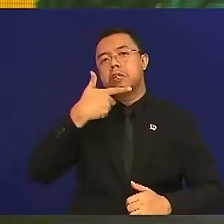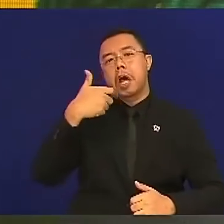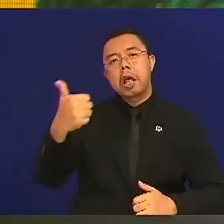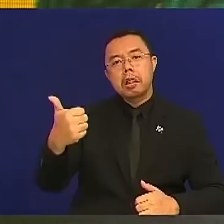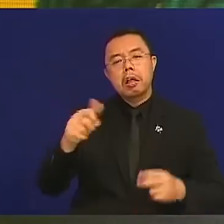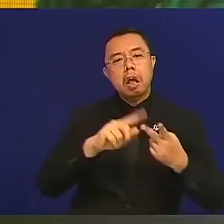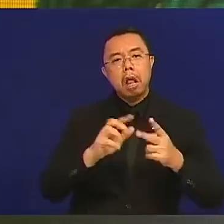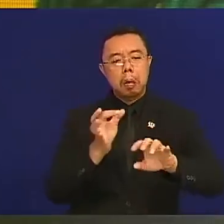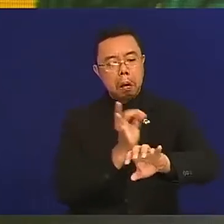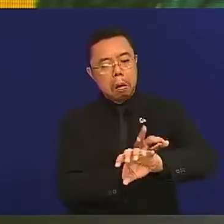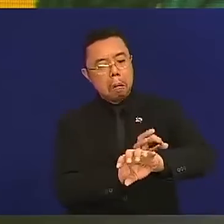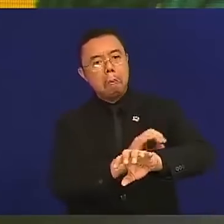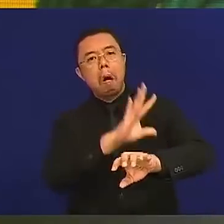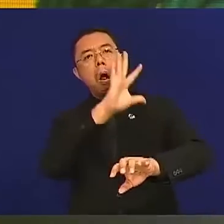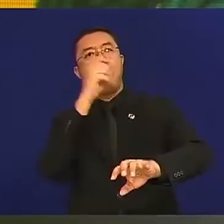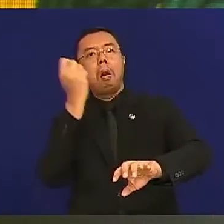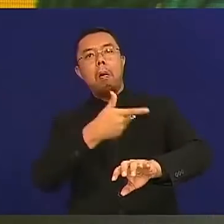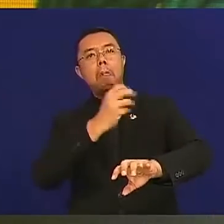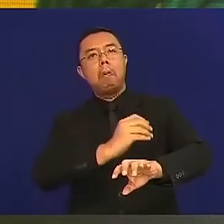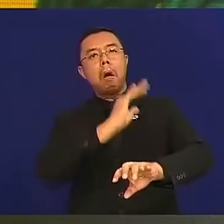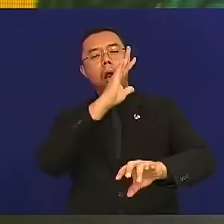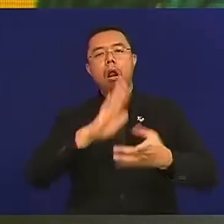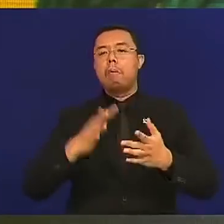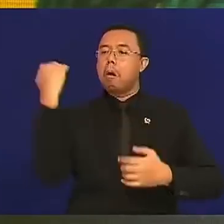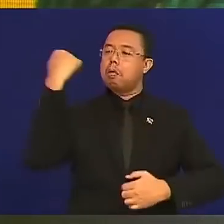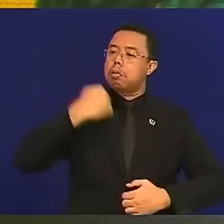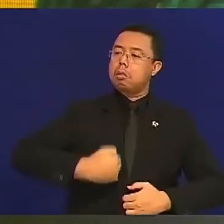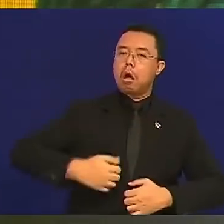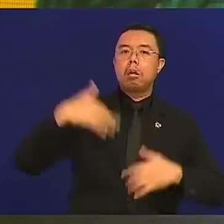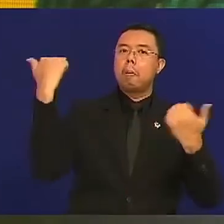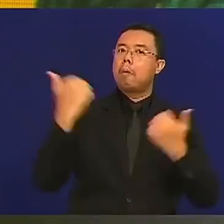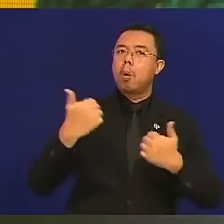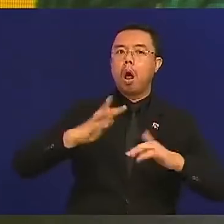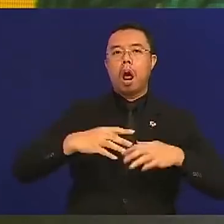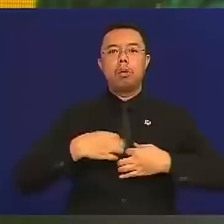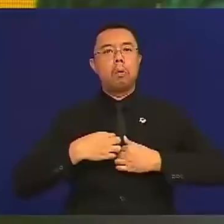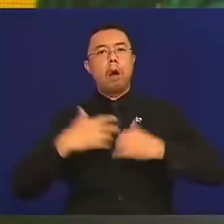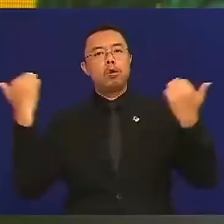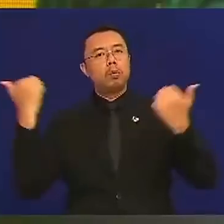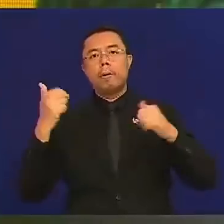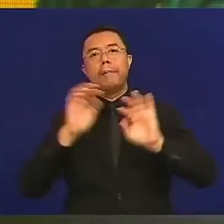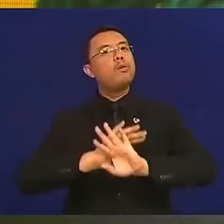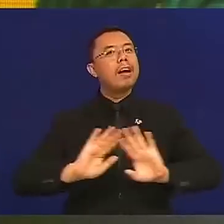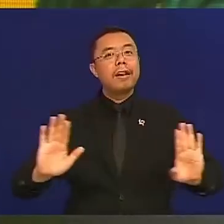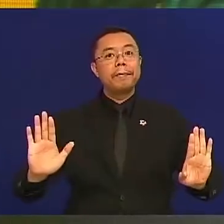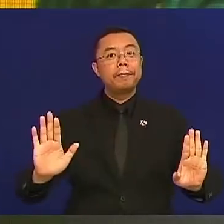mengenakan arloji mahal, membawa tas mewah atau pakaian mewah. Bukan.